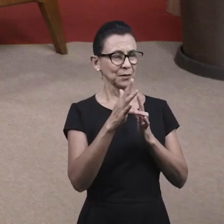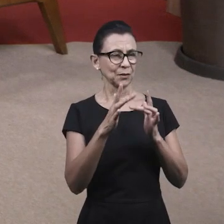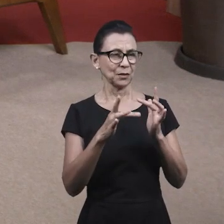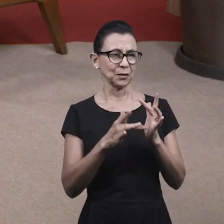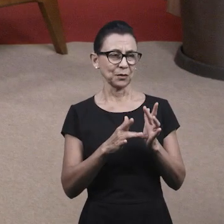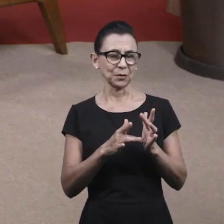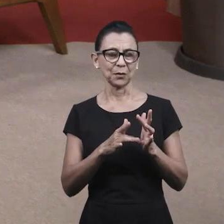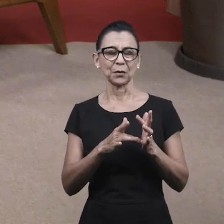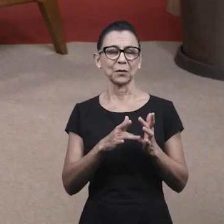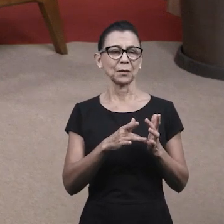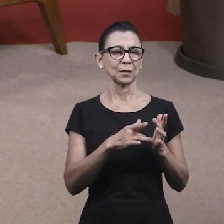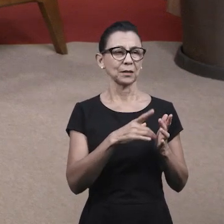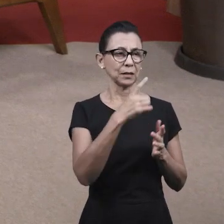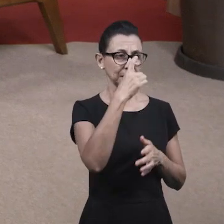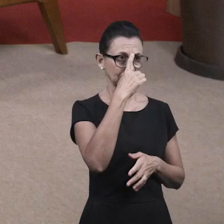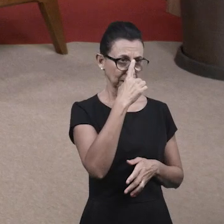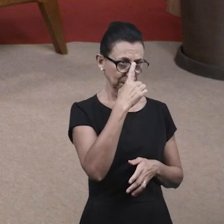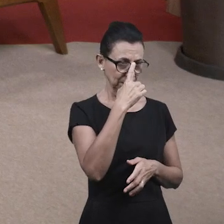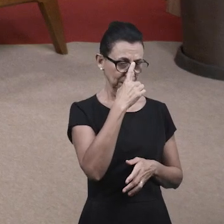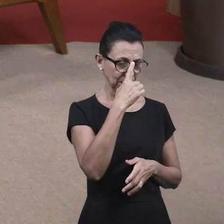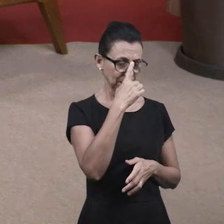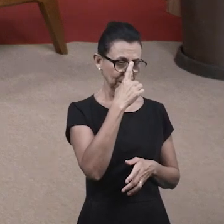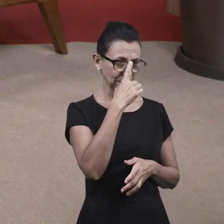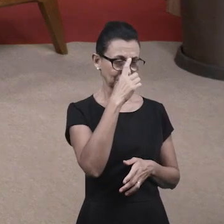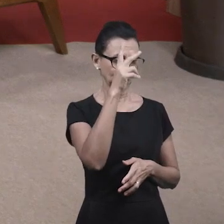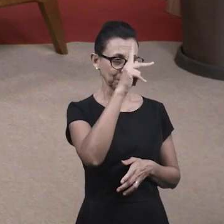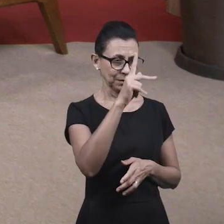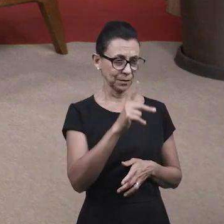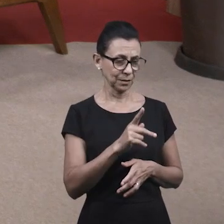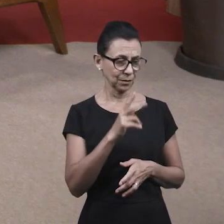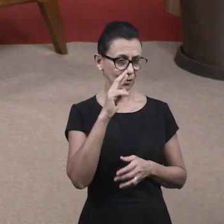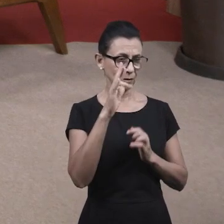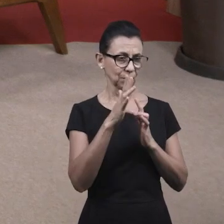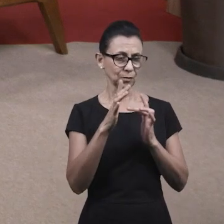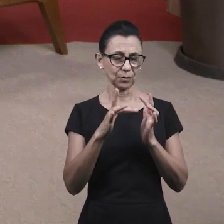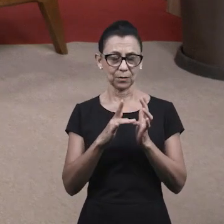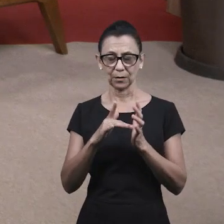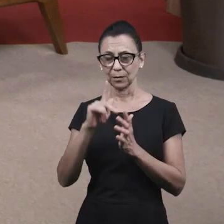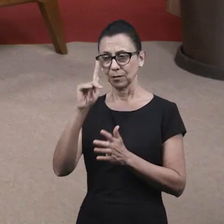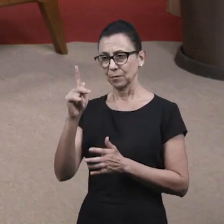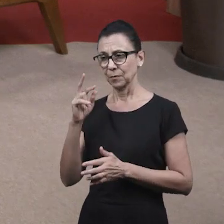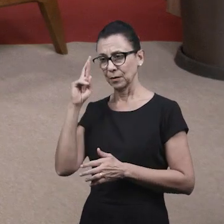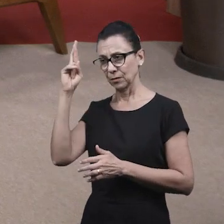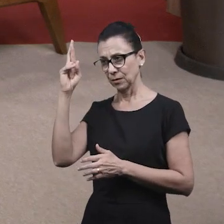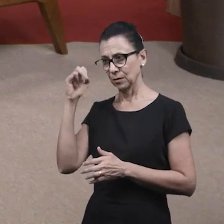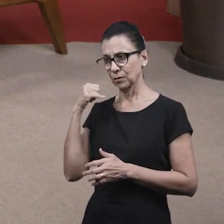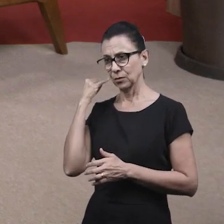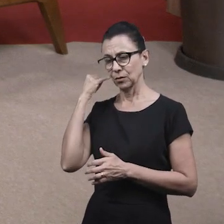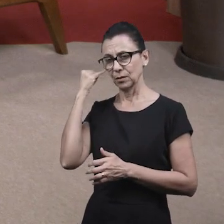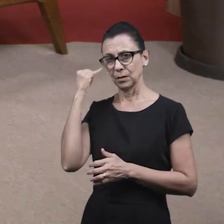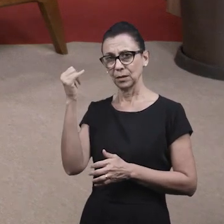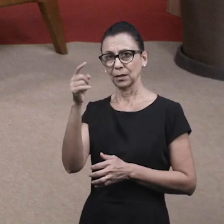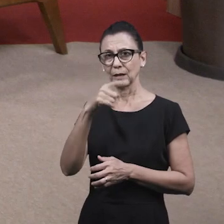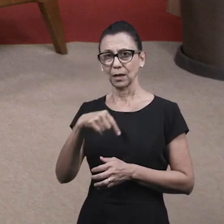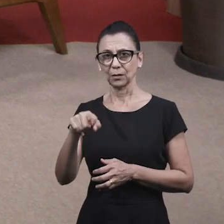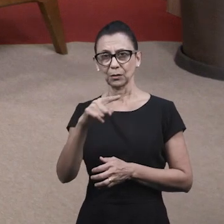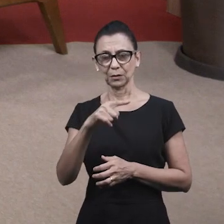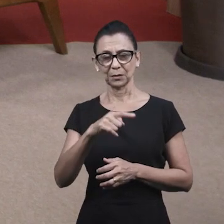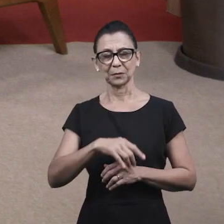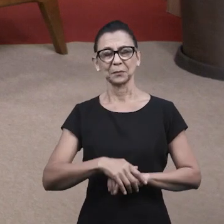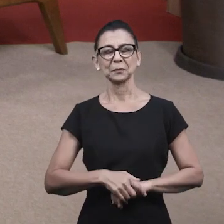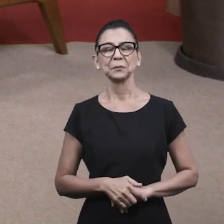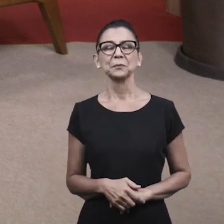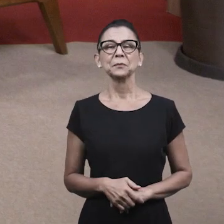paix du Seigneur, la paix du Seigneur Josias à tous, Daniel, la paix du Seigneur Daniel, Josias, la paix du Seigneur, le pasteur Sergio, la paix du Seigneur